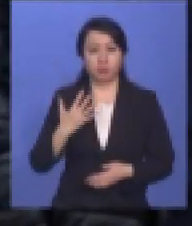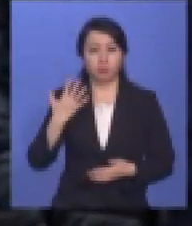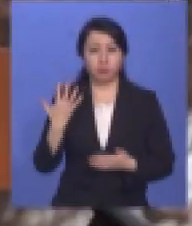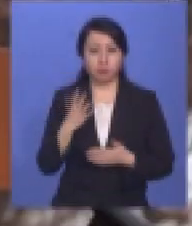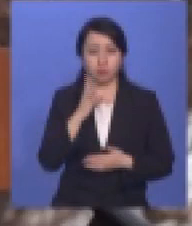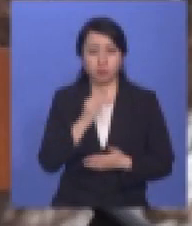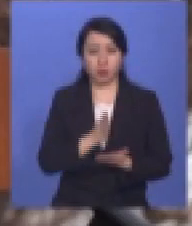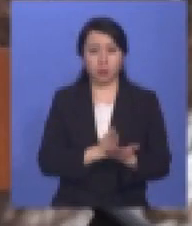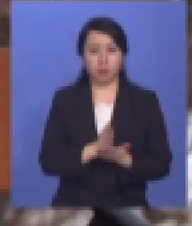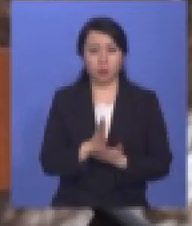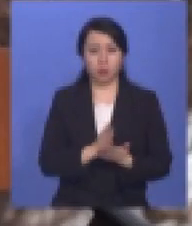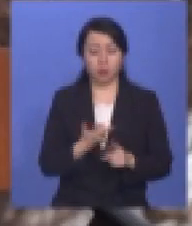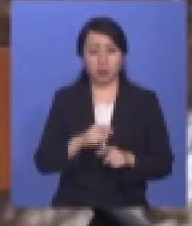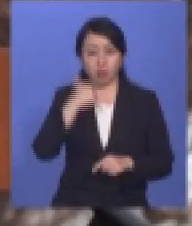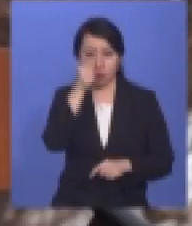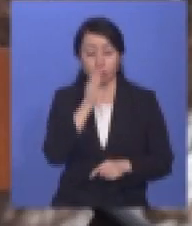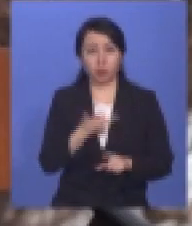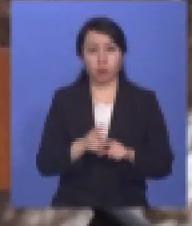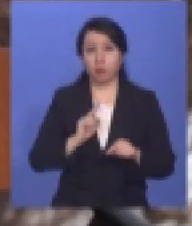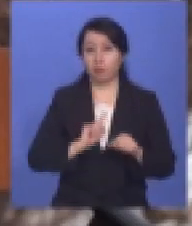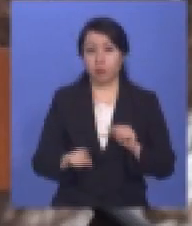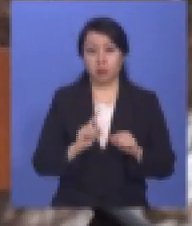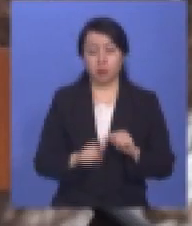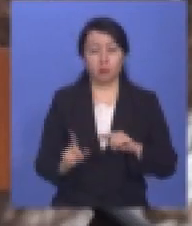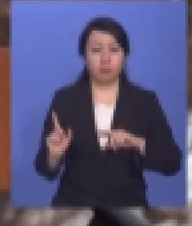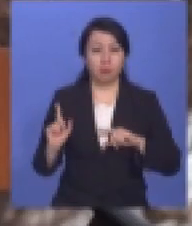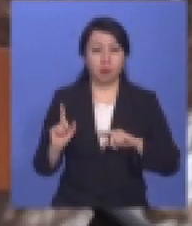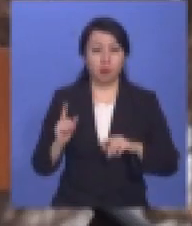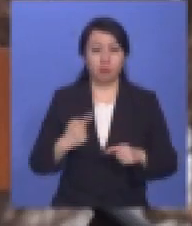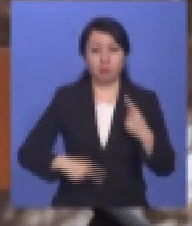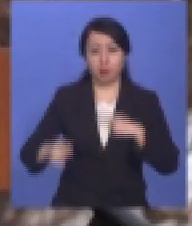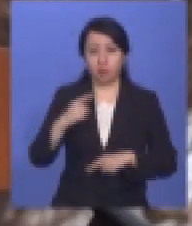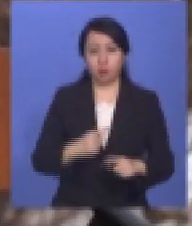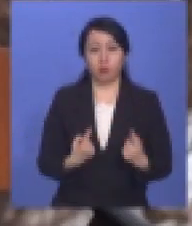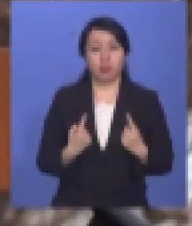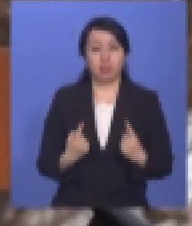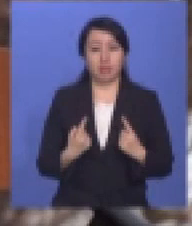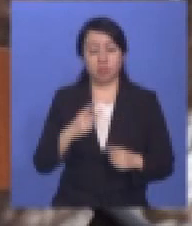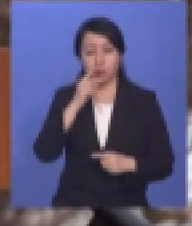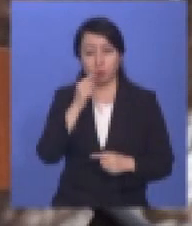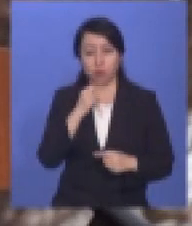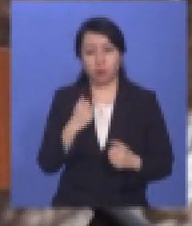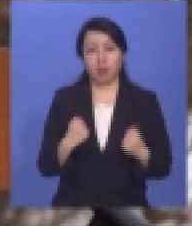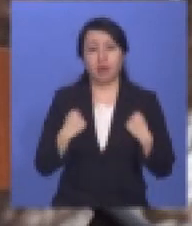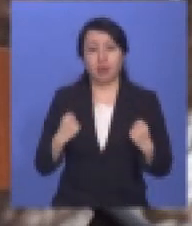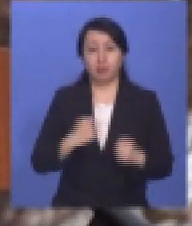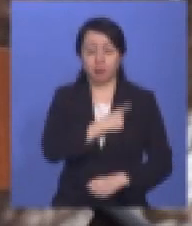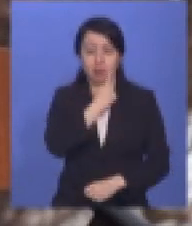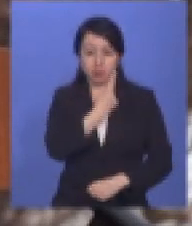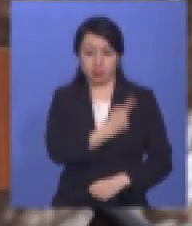службы. Этот год пролетит очень быстро, и вы вернетесь настоящими мужчинами, крепкими,